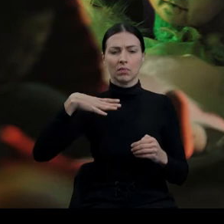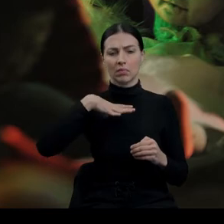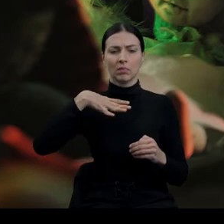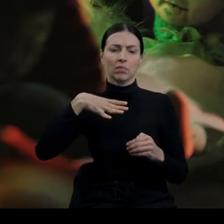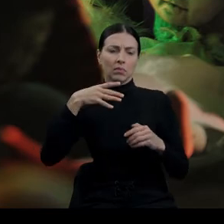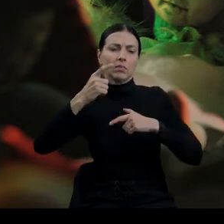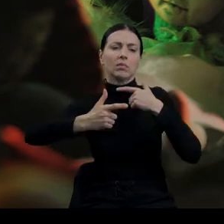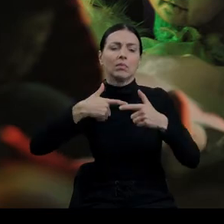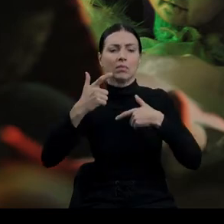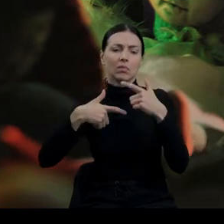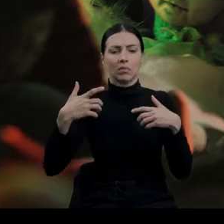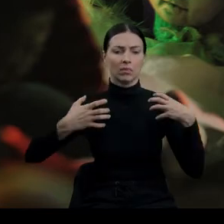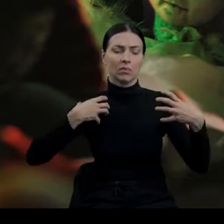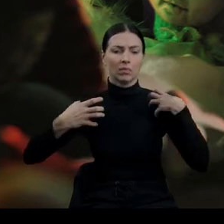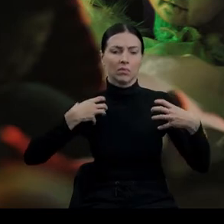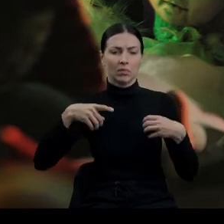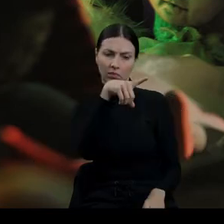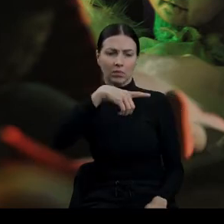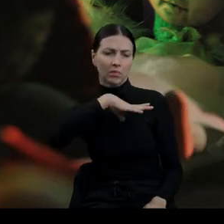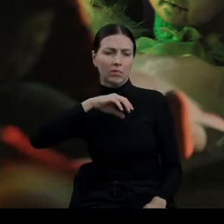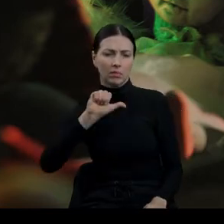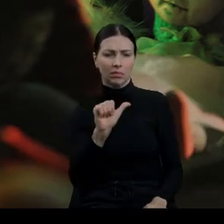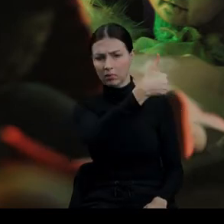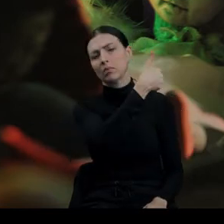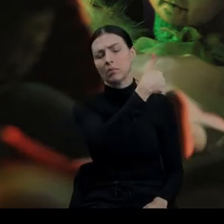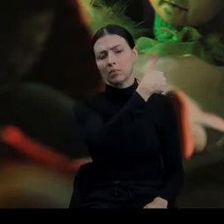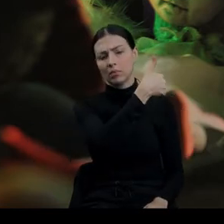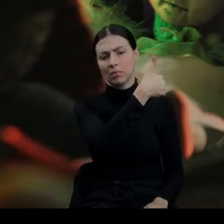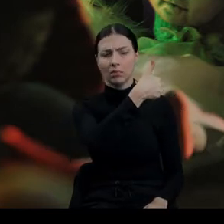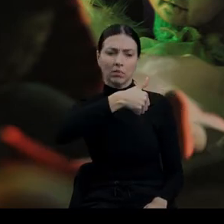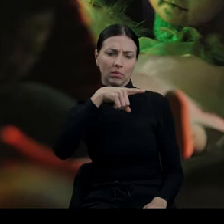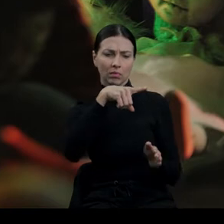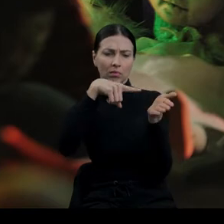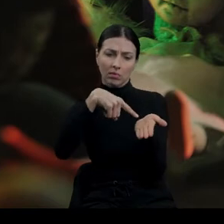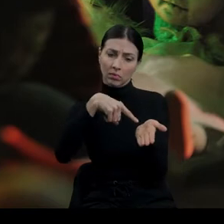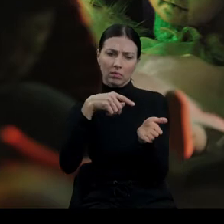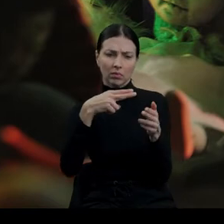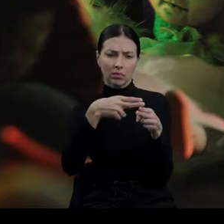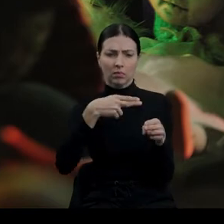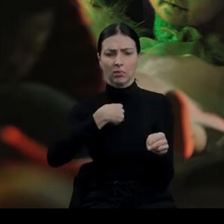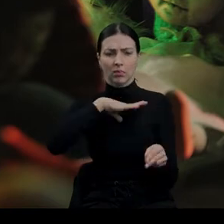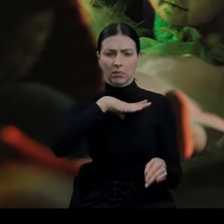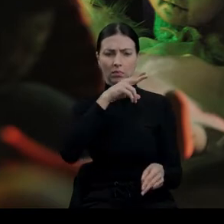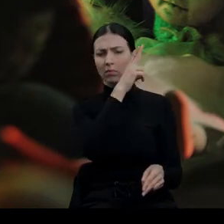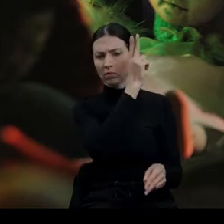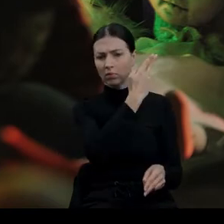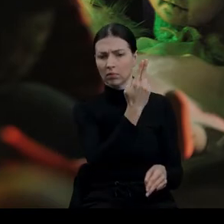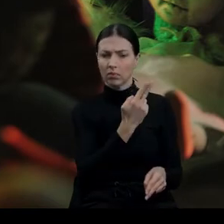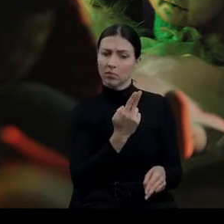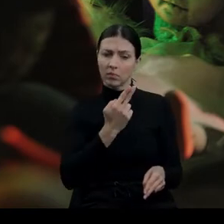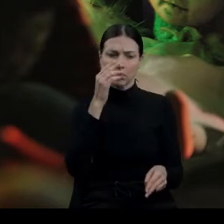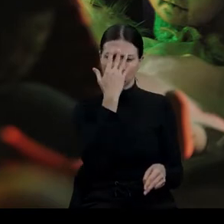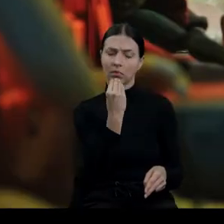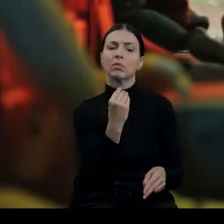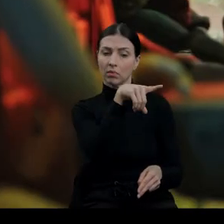przez to, że to mi dawało biografię i to mi dawało po prostu utrzymanie, więc ja nigdy tego teatru nie